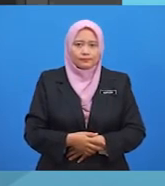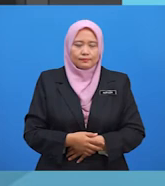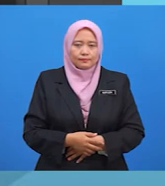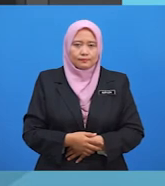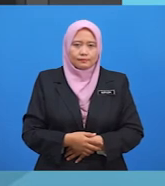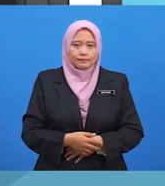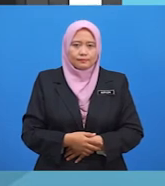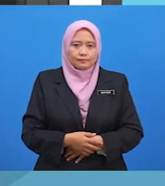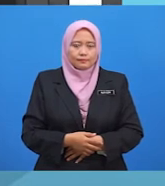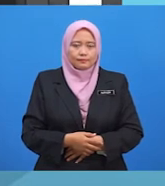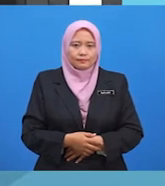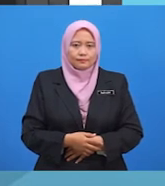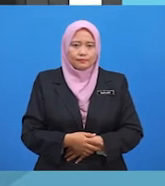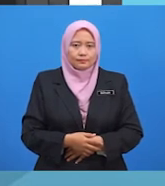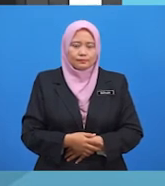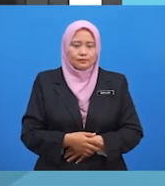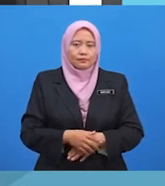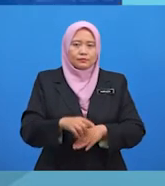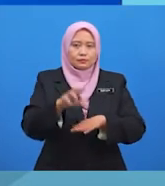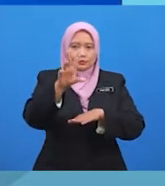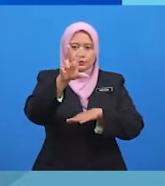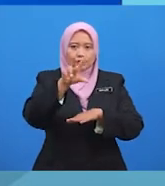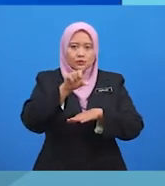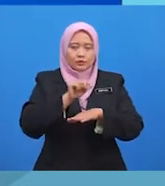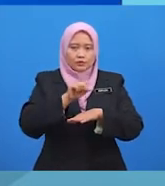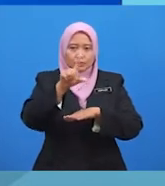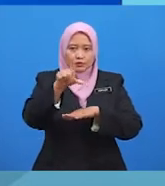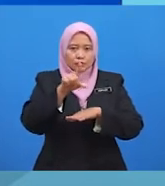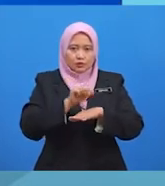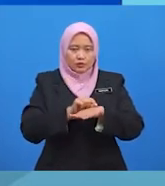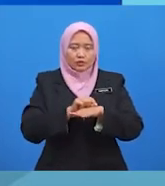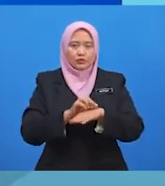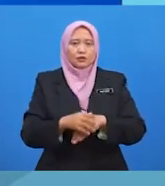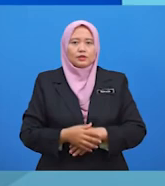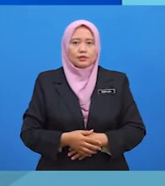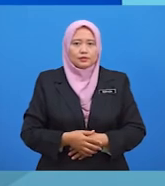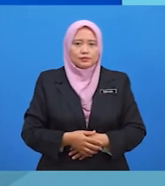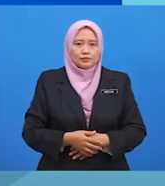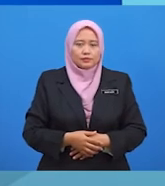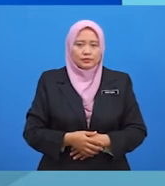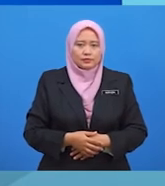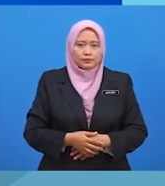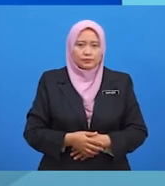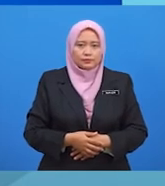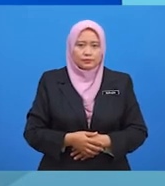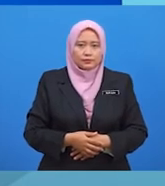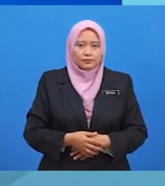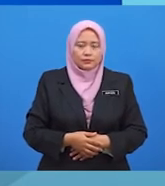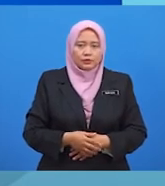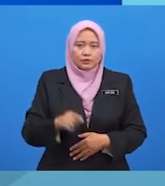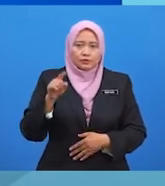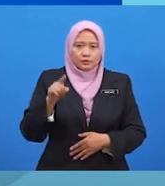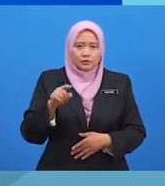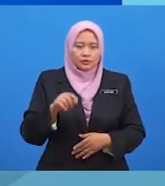Cetak hasil rekaan dalam format JPEG. right click dan pilih